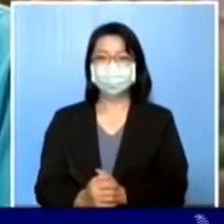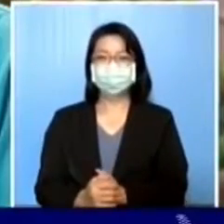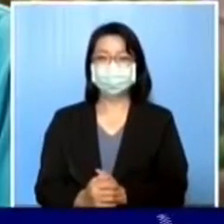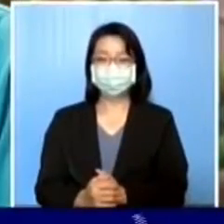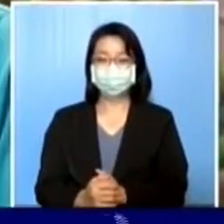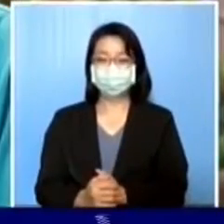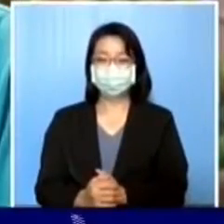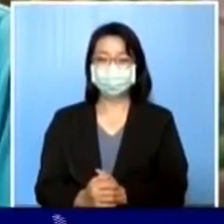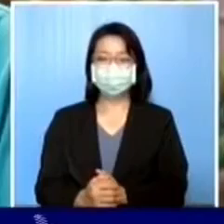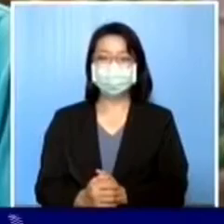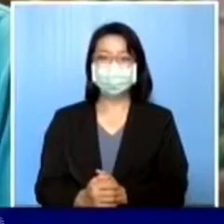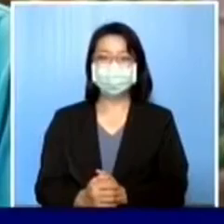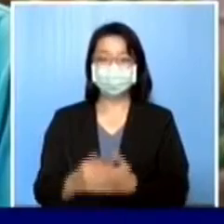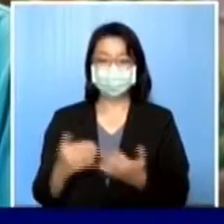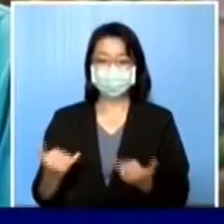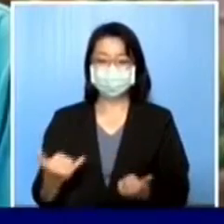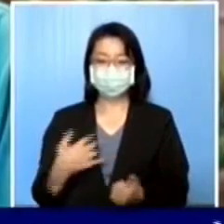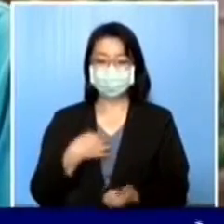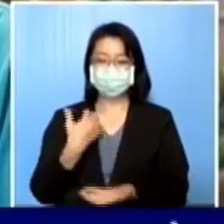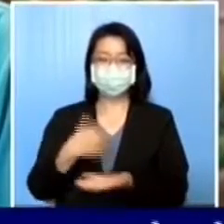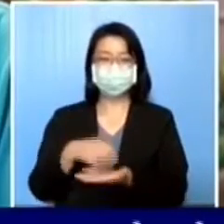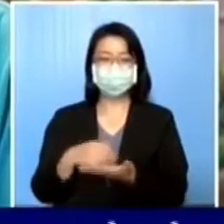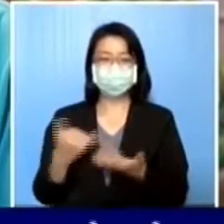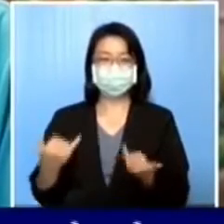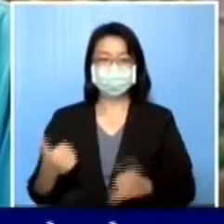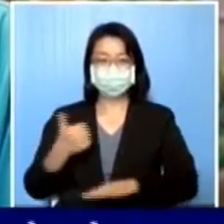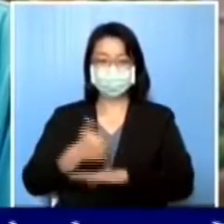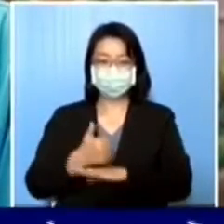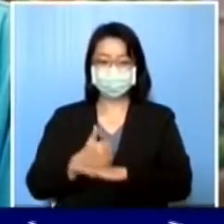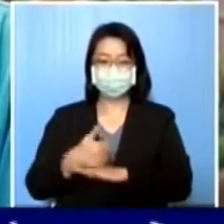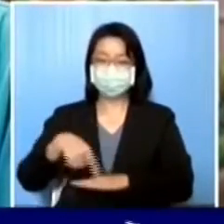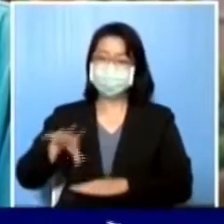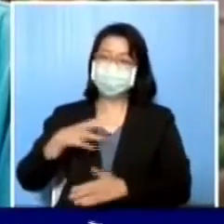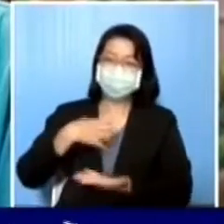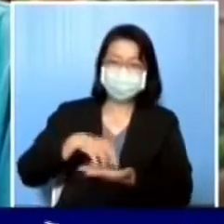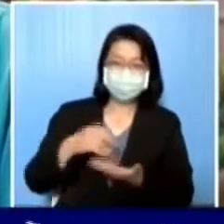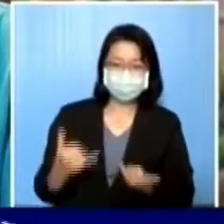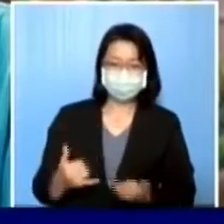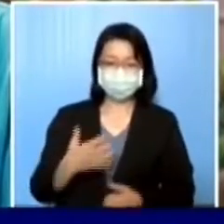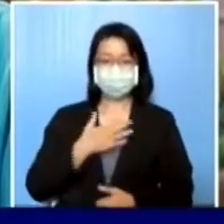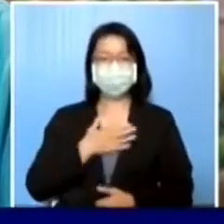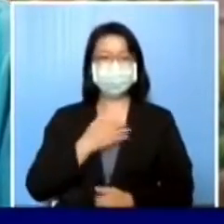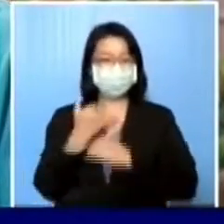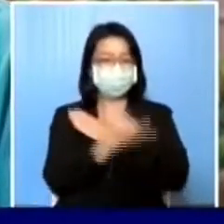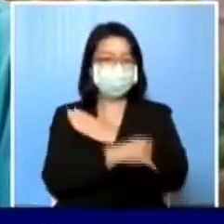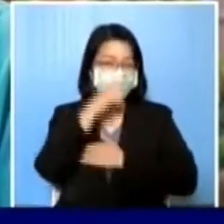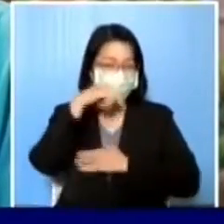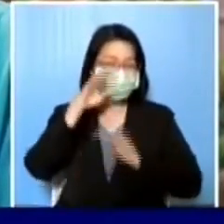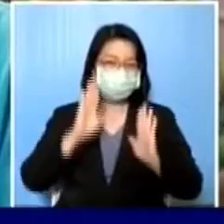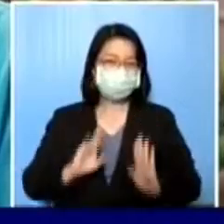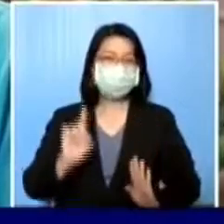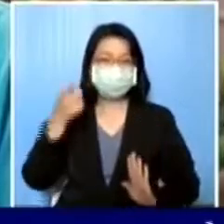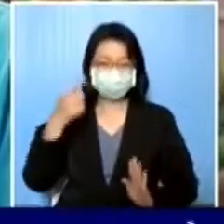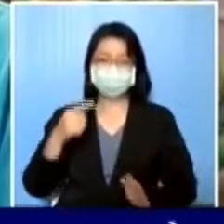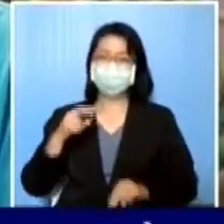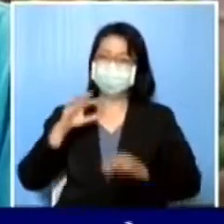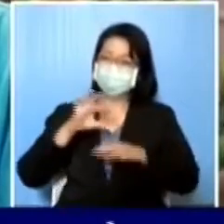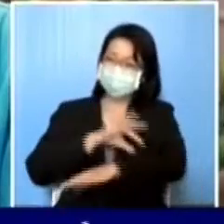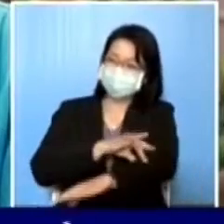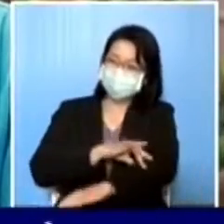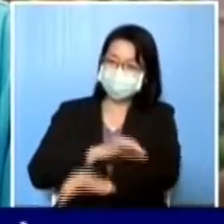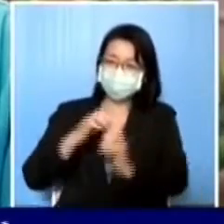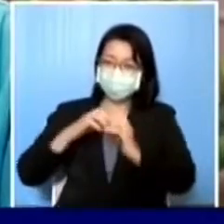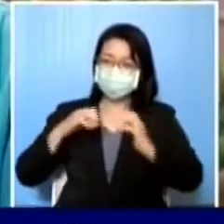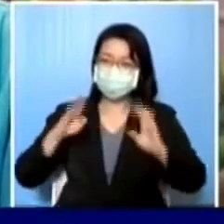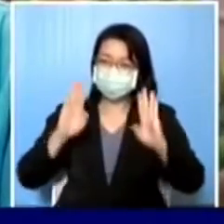ะทุเรียนเป็นราชินีแห่งผลไม้นะครับซึ่งมันมีรสชาติอร่อยและประเทศไทยเป็นประเทศที่ปลูกทุเรียนได้ดี